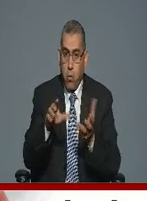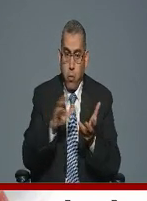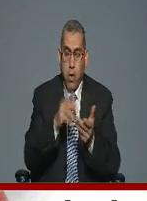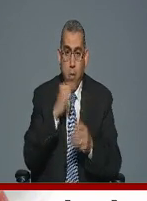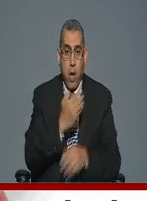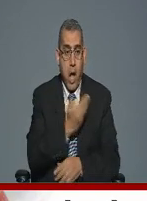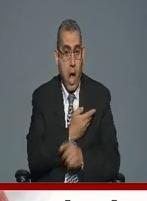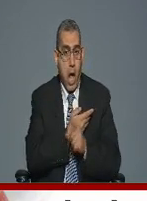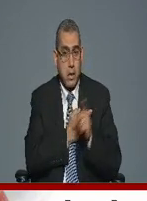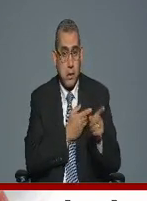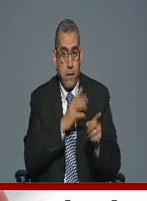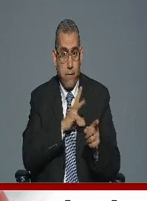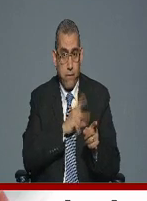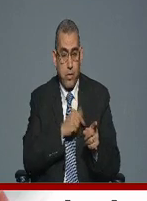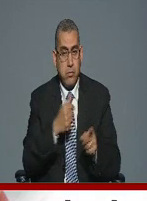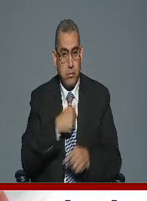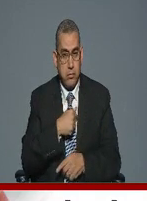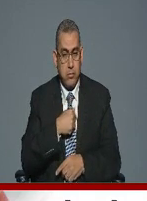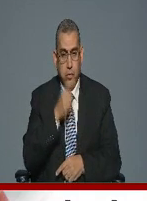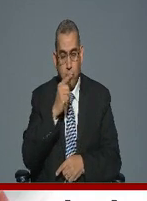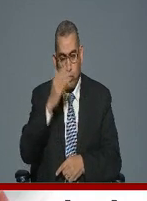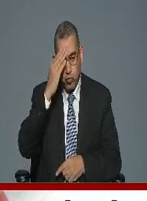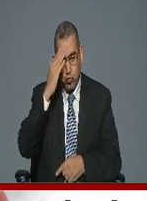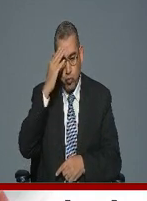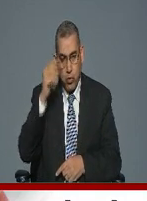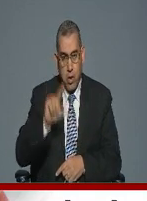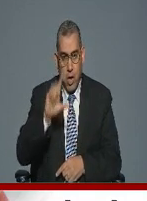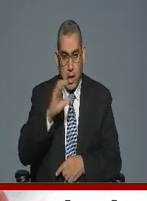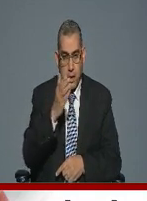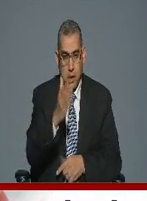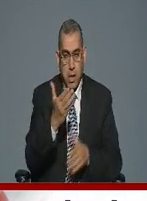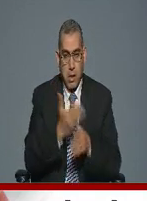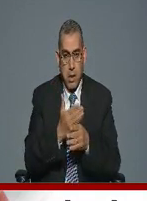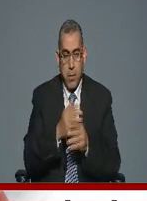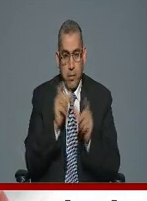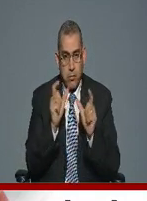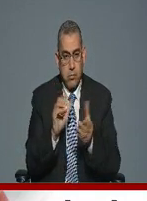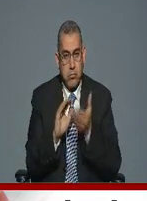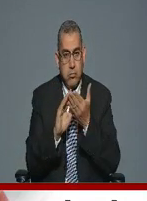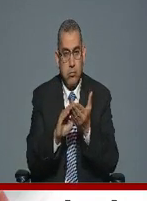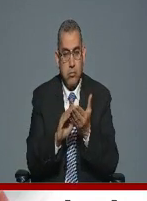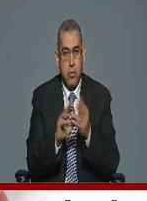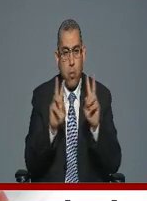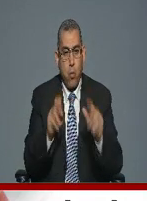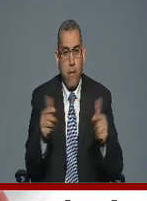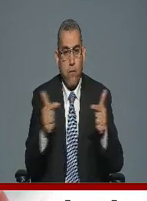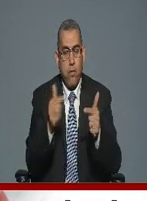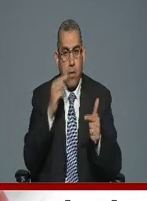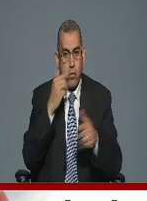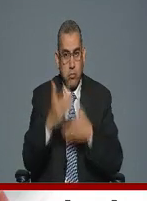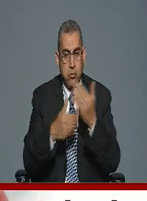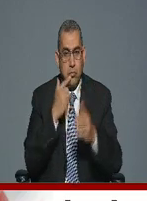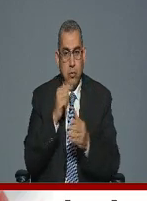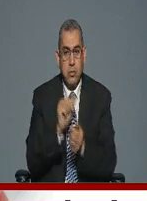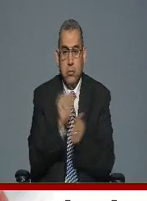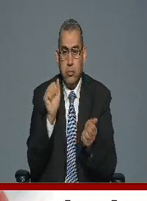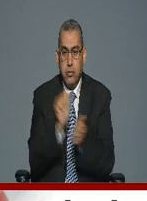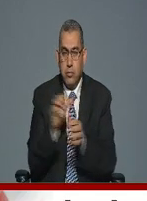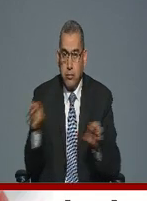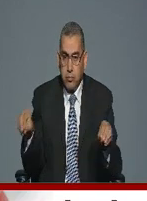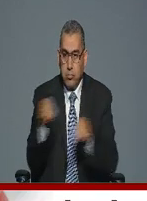نحن نتوجه بالشكر لقيادة مصر لتأمين مسألة وقف إطلاق النار وإطلاق سراح الرهائن،